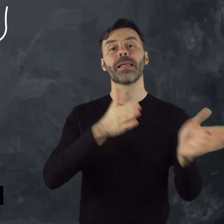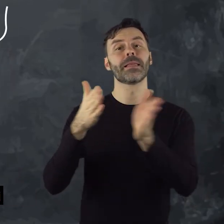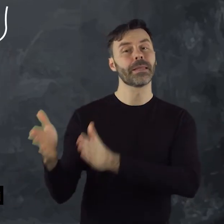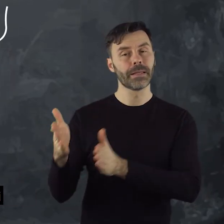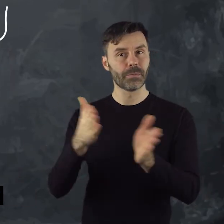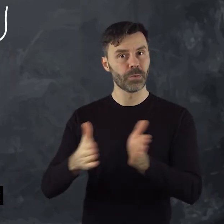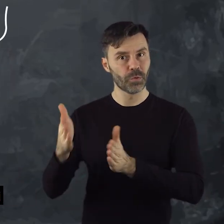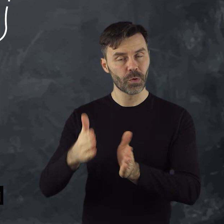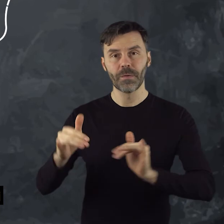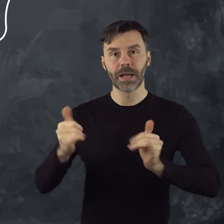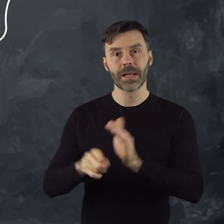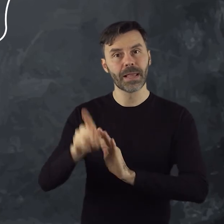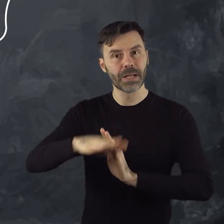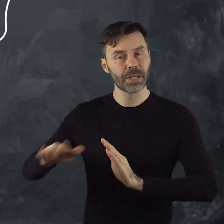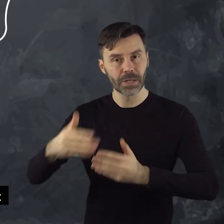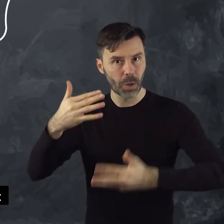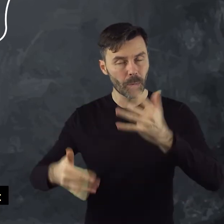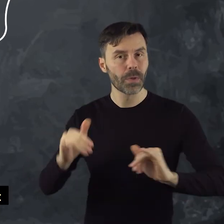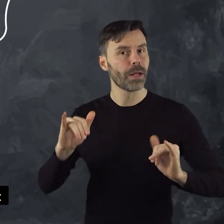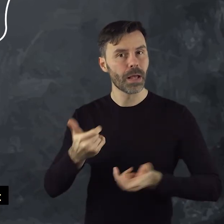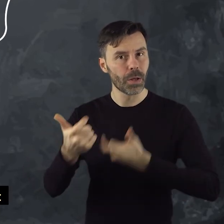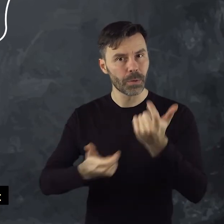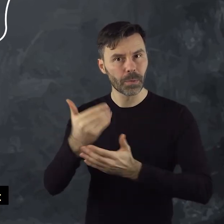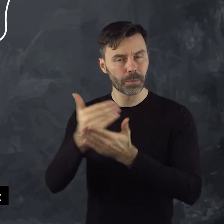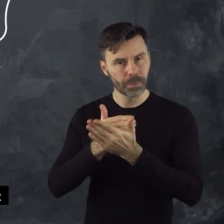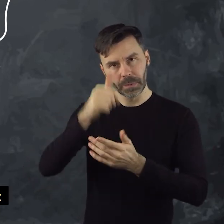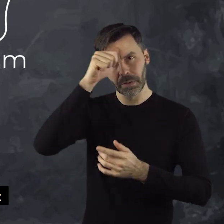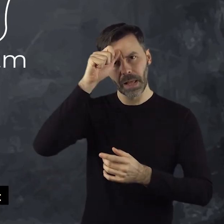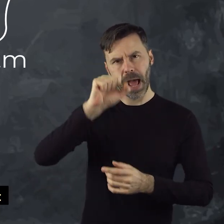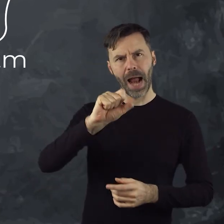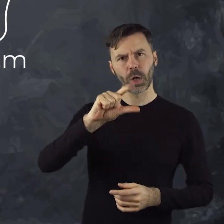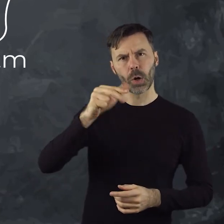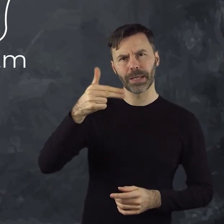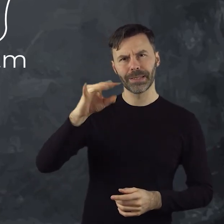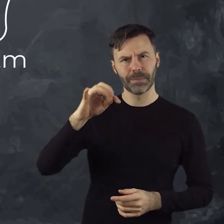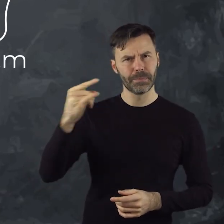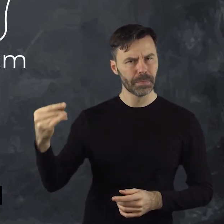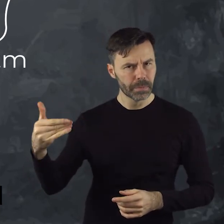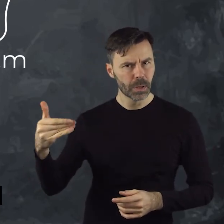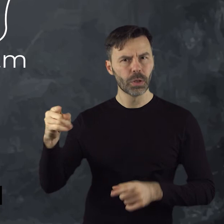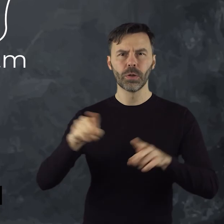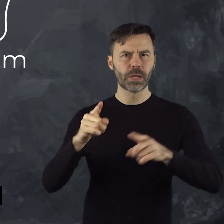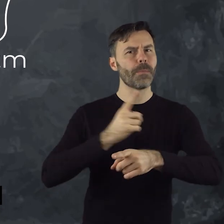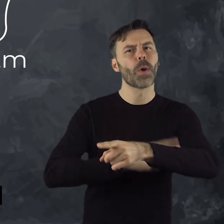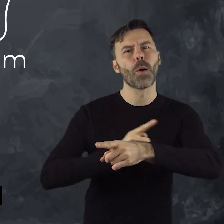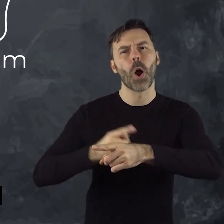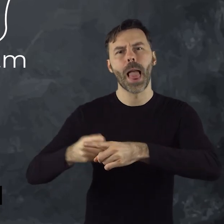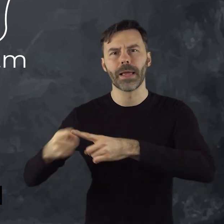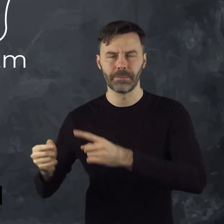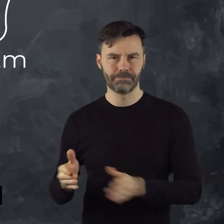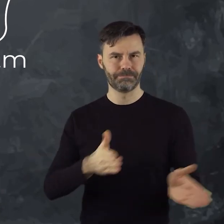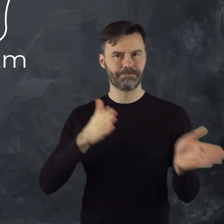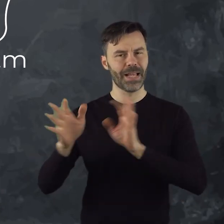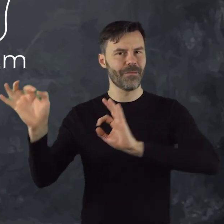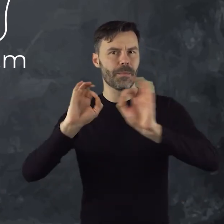Kolejnym etapem przygotowania dzieci do nauki programowania z komputerem jest wprowadzenie pojęć. Algorytm, czyli opis postępowania krok